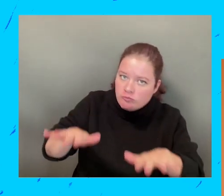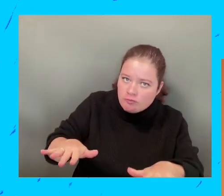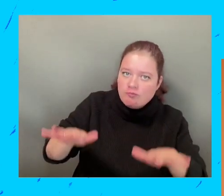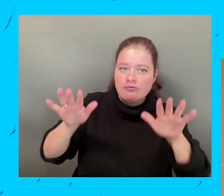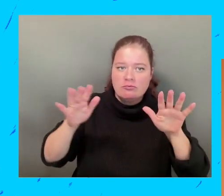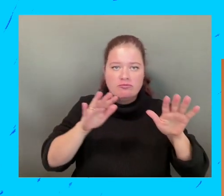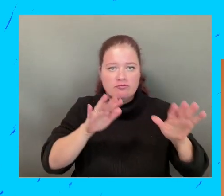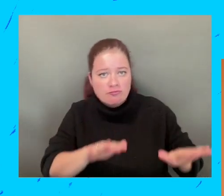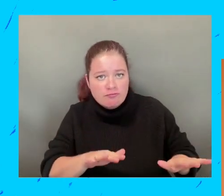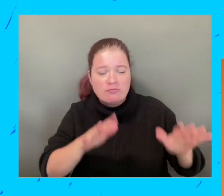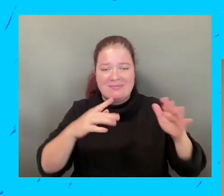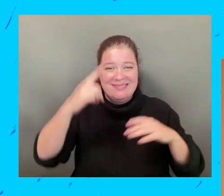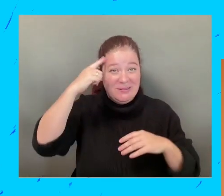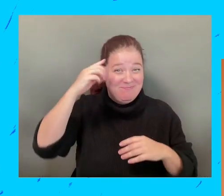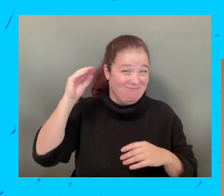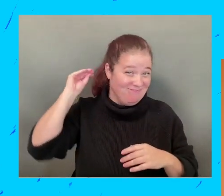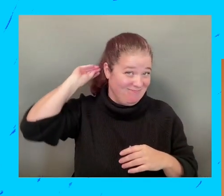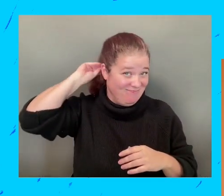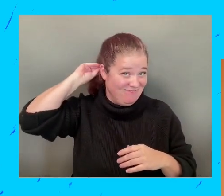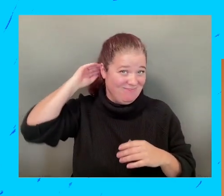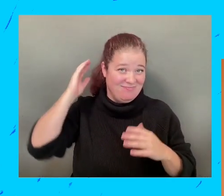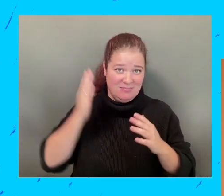travaille avec les